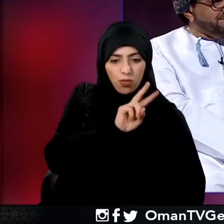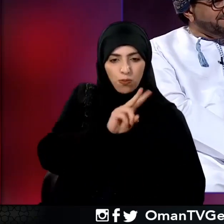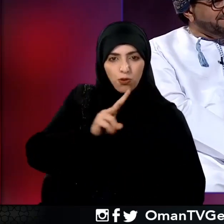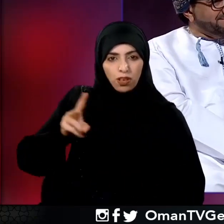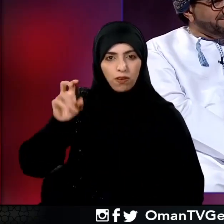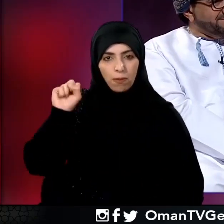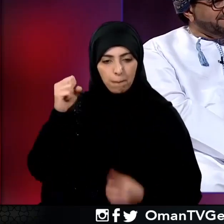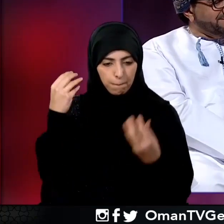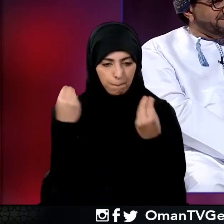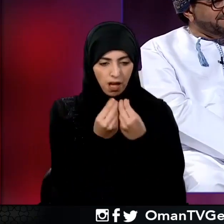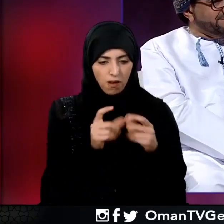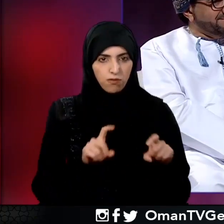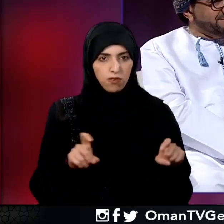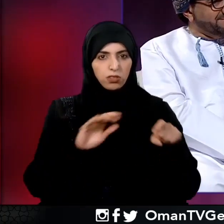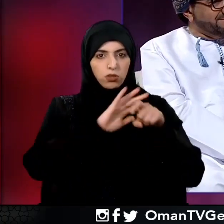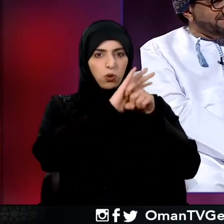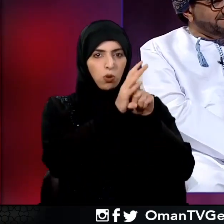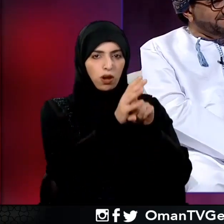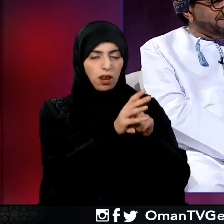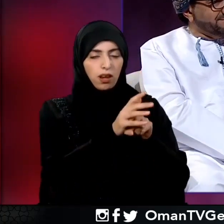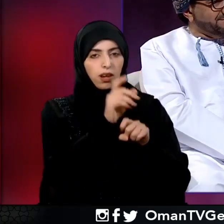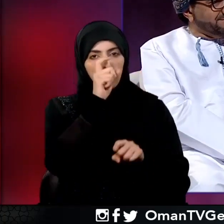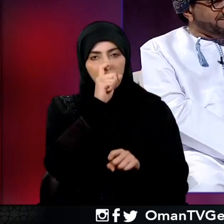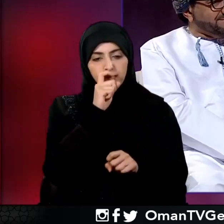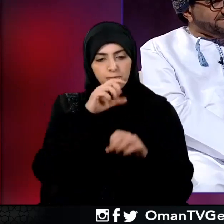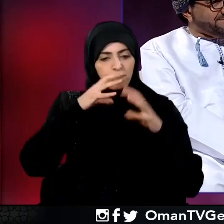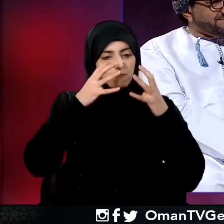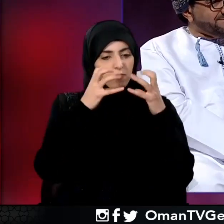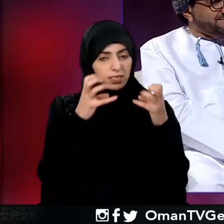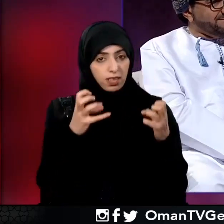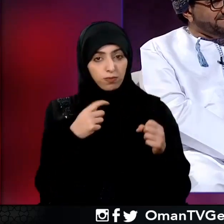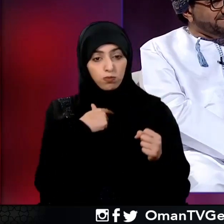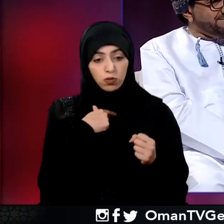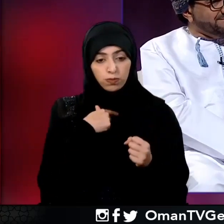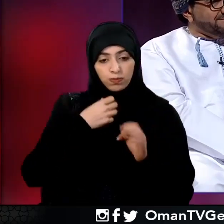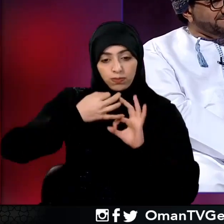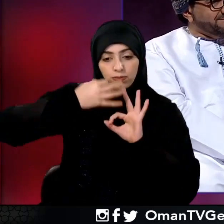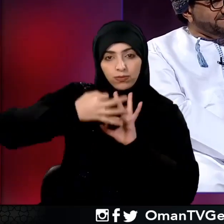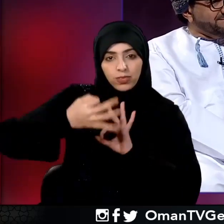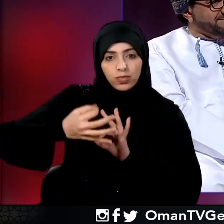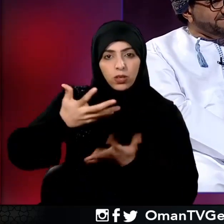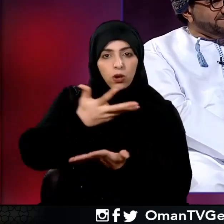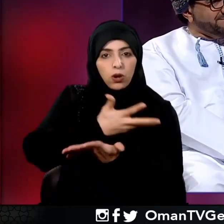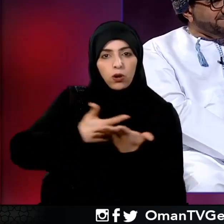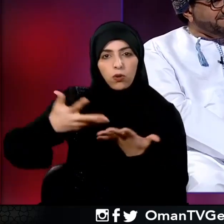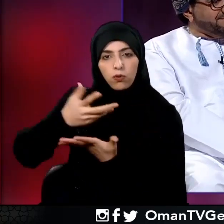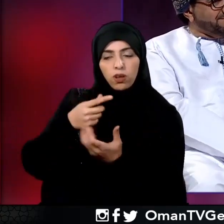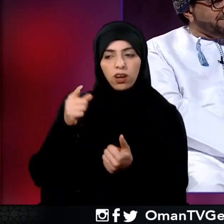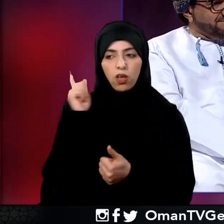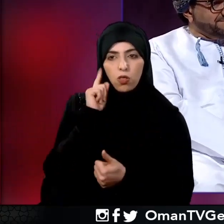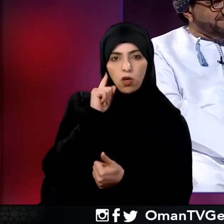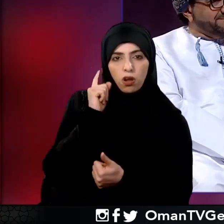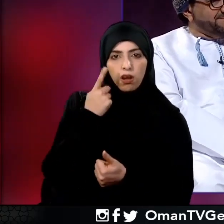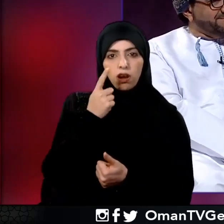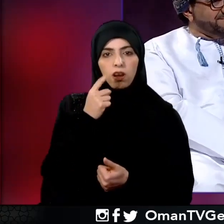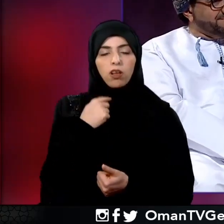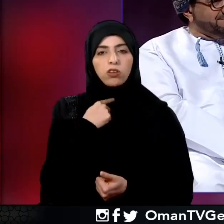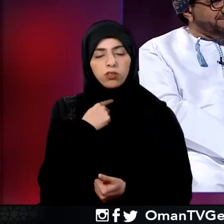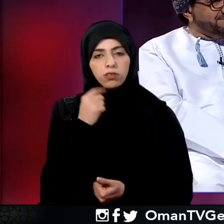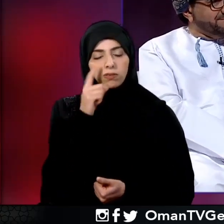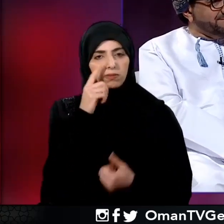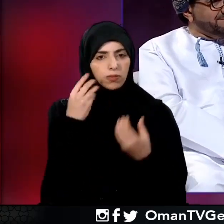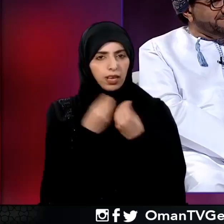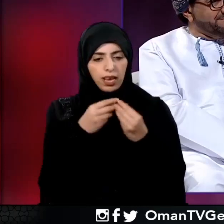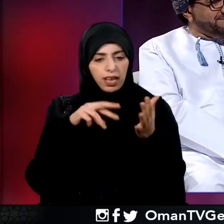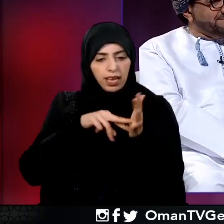مع جائحة كوفيد-19. دكتور، دعنا نتحدث أذن أنف وحنجرة، كيف